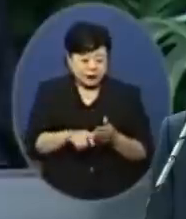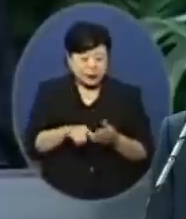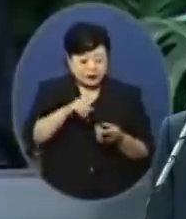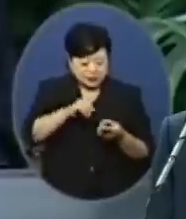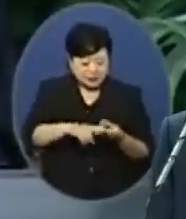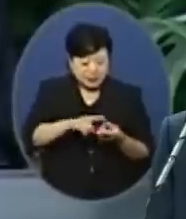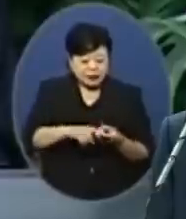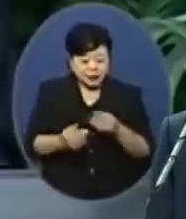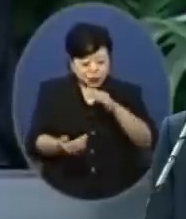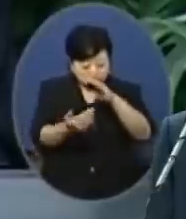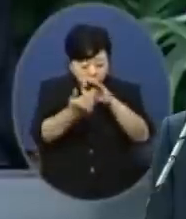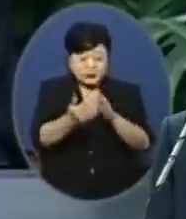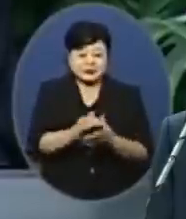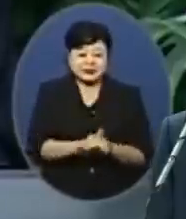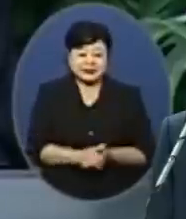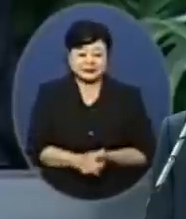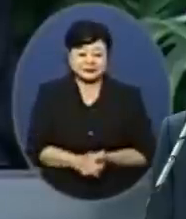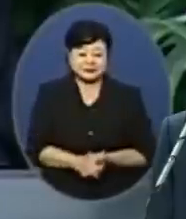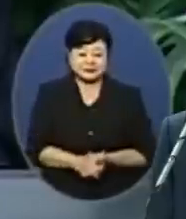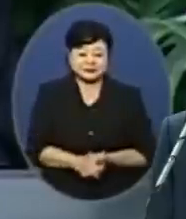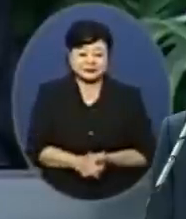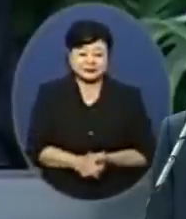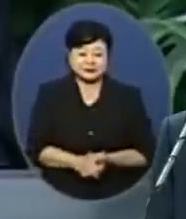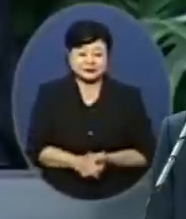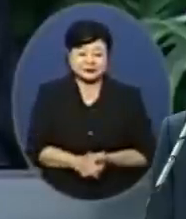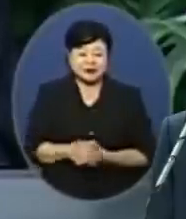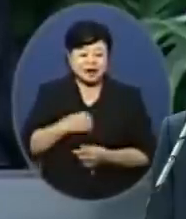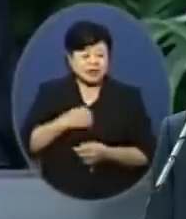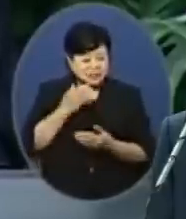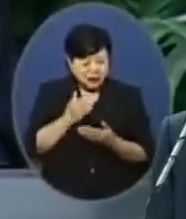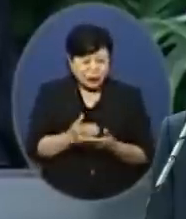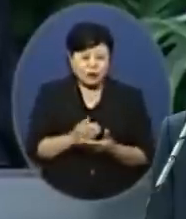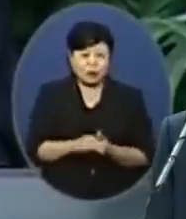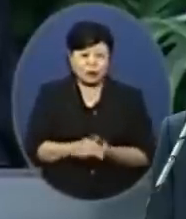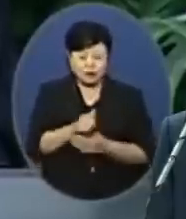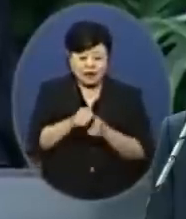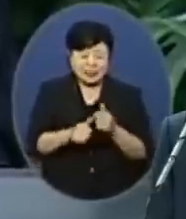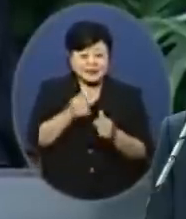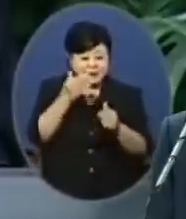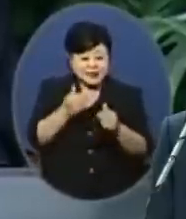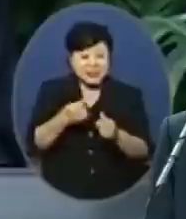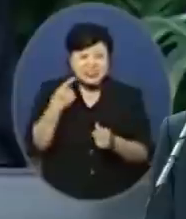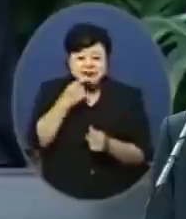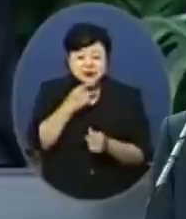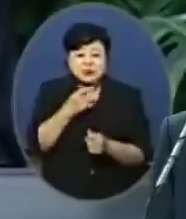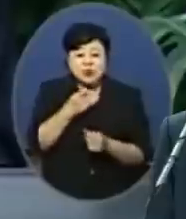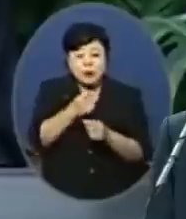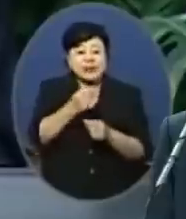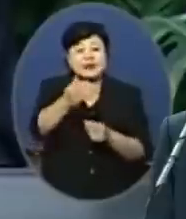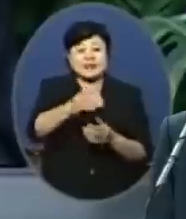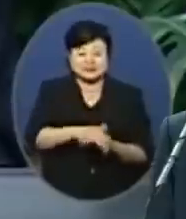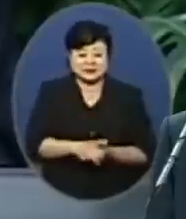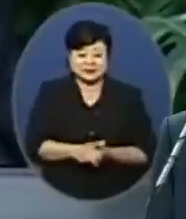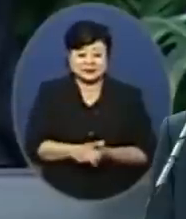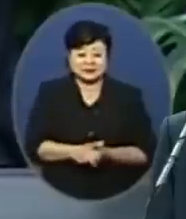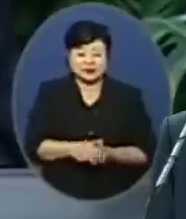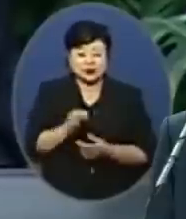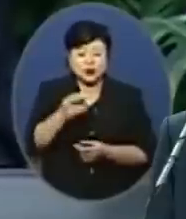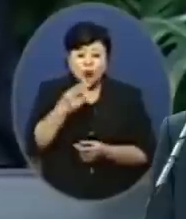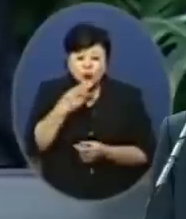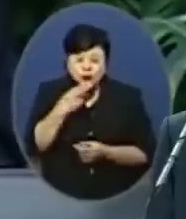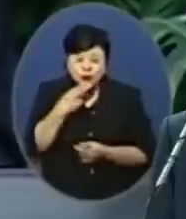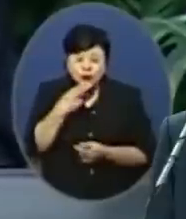그대로 이루어진다는 것입니다. 아무것도 걱정하지 말고 하나님께 입술로서 만들어내라. 돈이